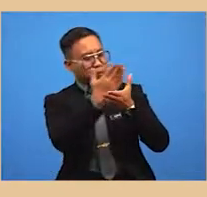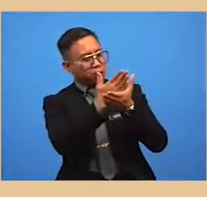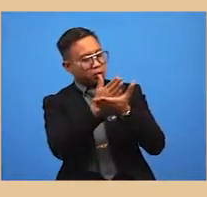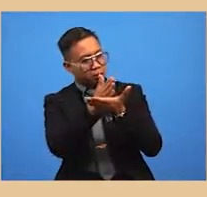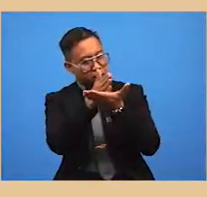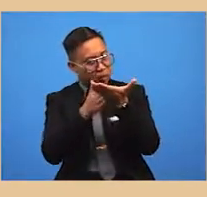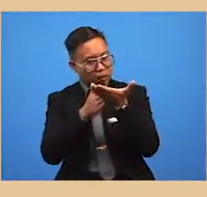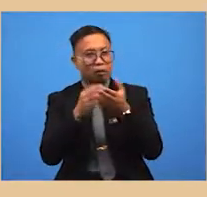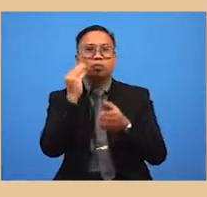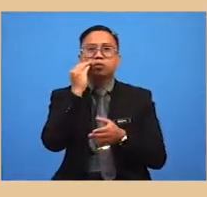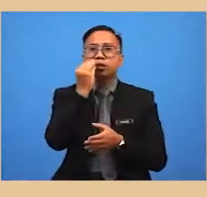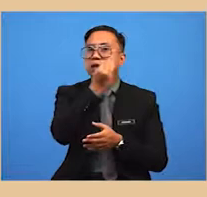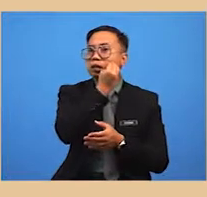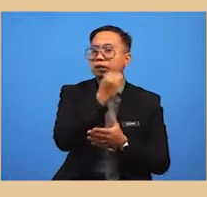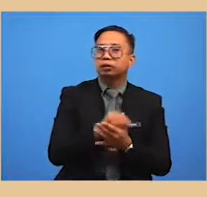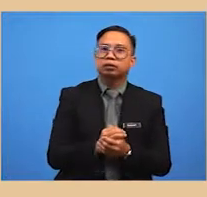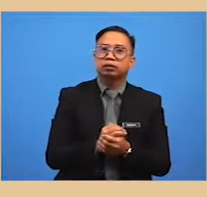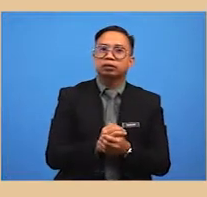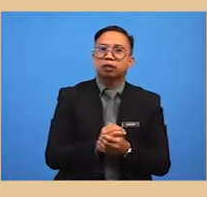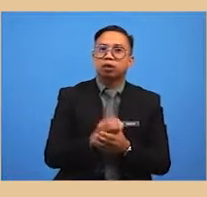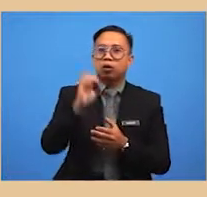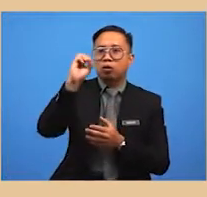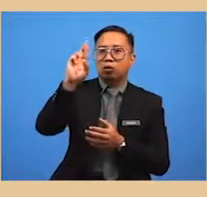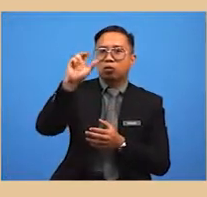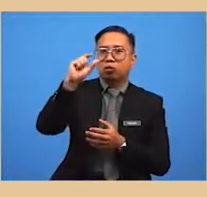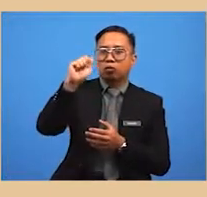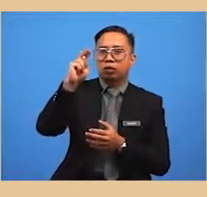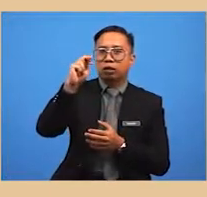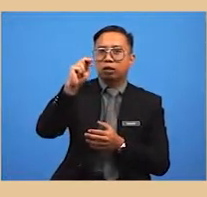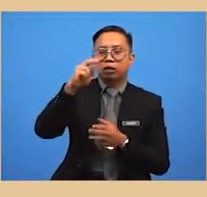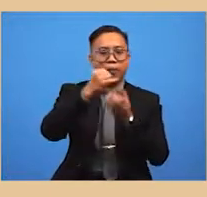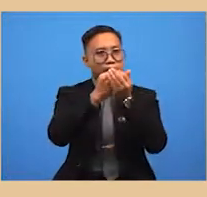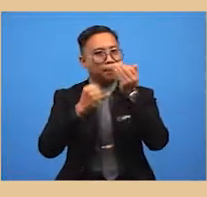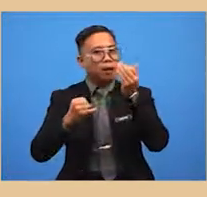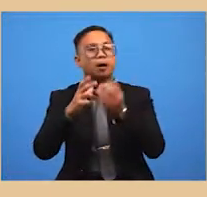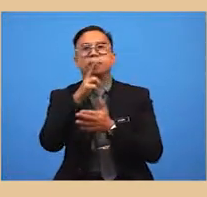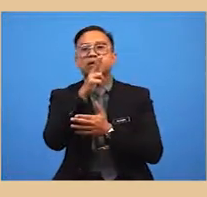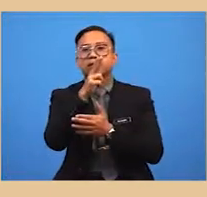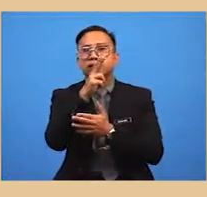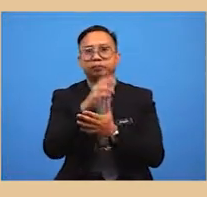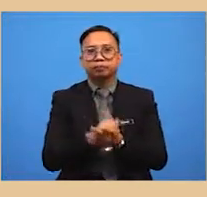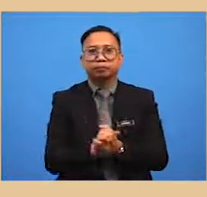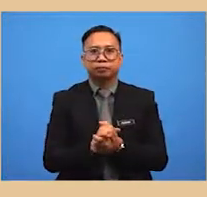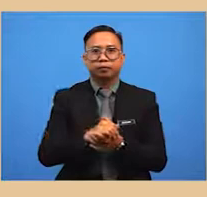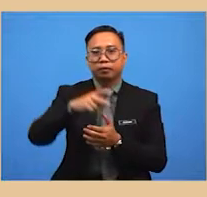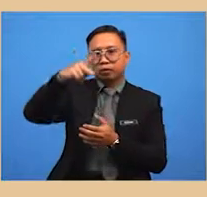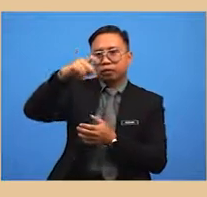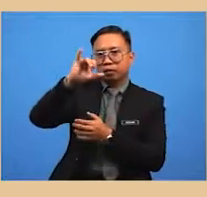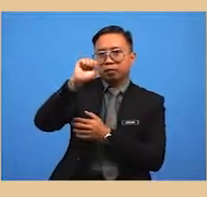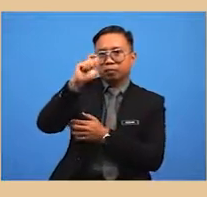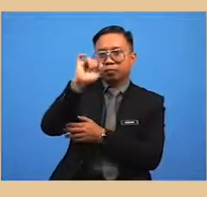bunga, merupakan organ pembiakan betina bagi bunga. Pistil terdiri